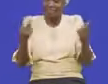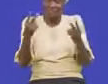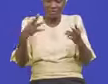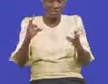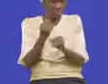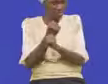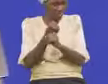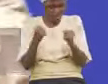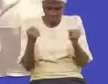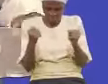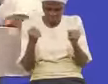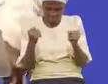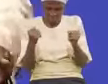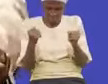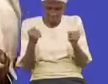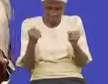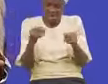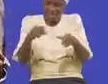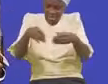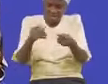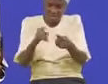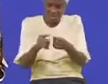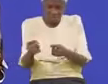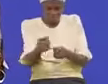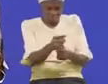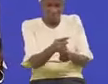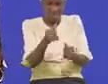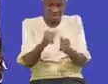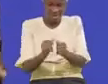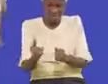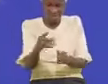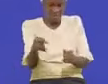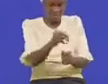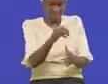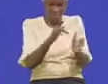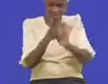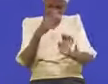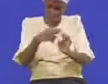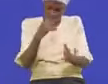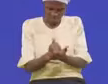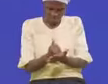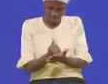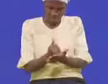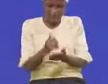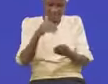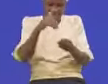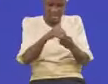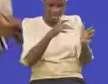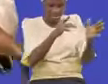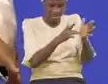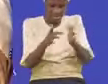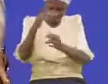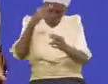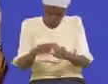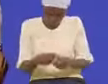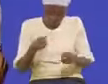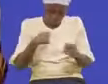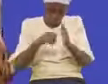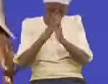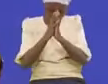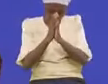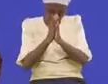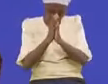Pray, Jiru Sikala, the Papa Mia. Turn now to a Messiah man. Le Yesu. Welcome,